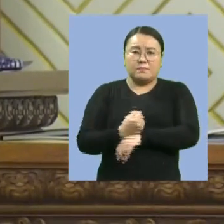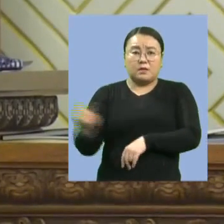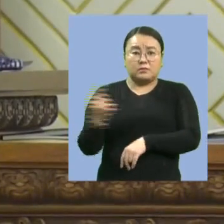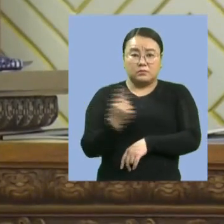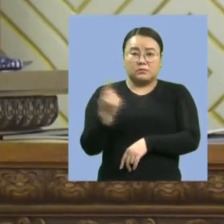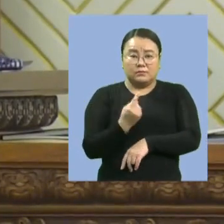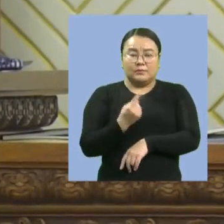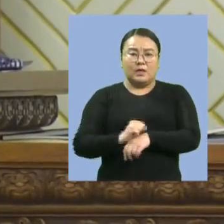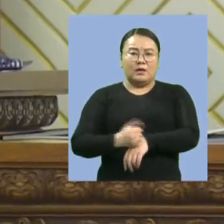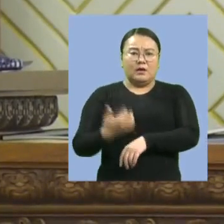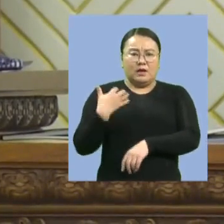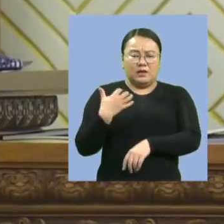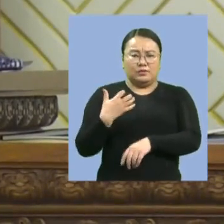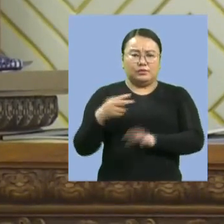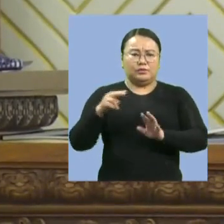нартаа оролцож